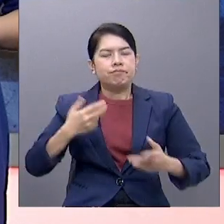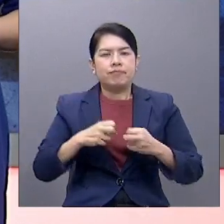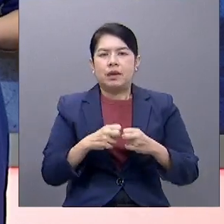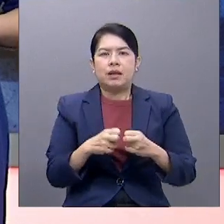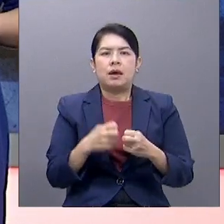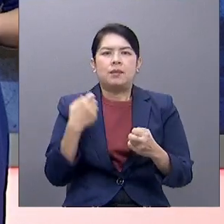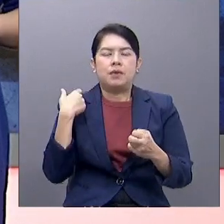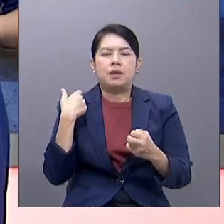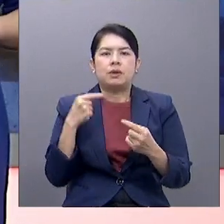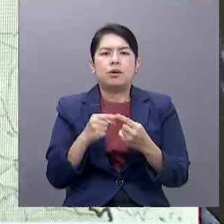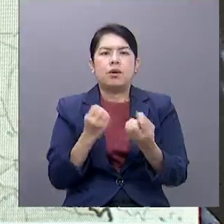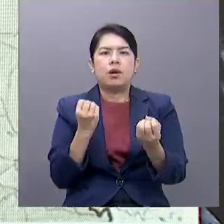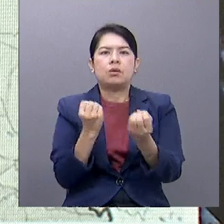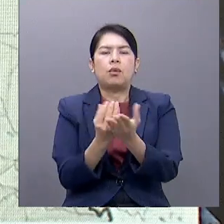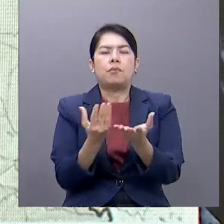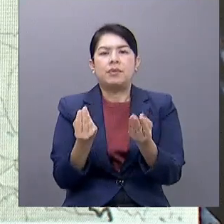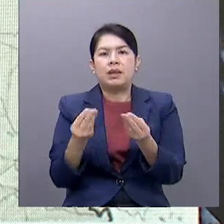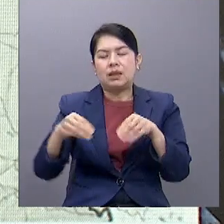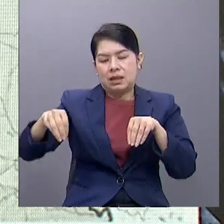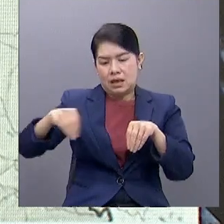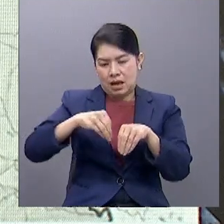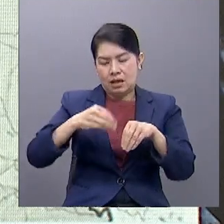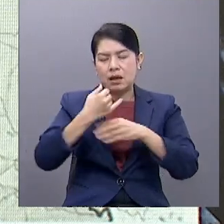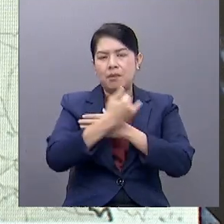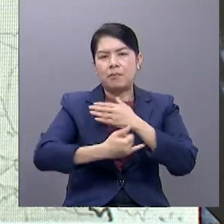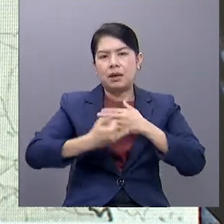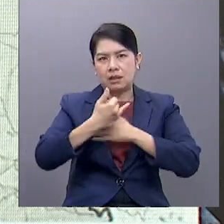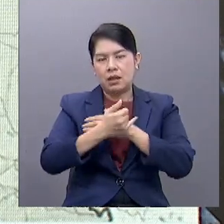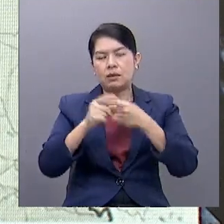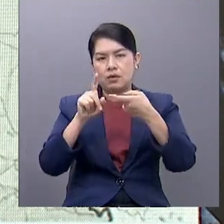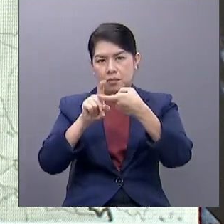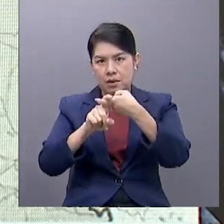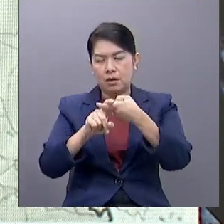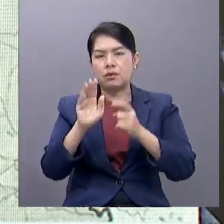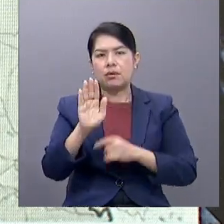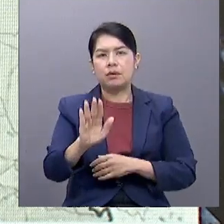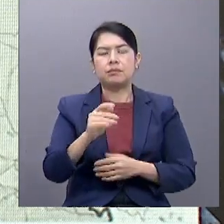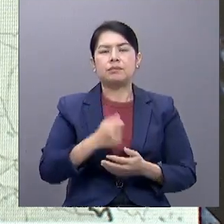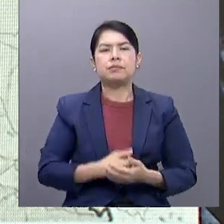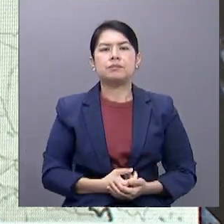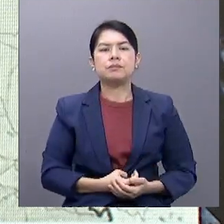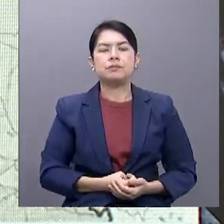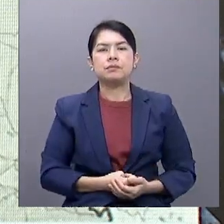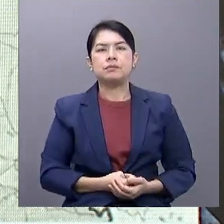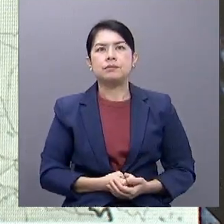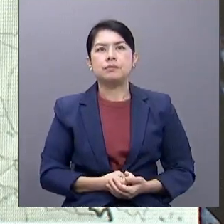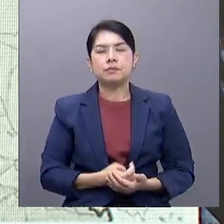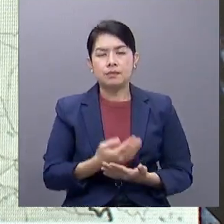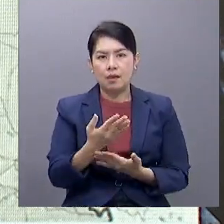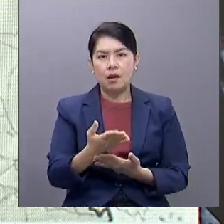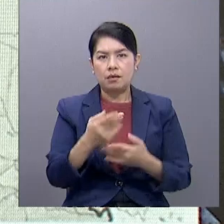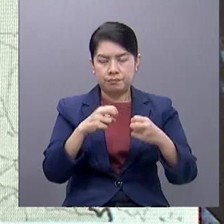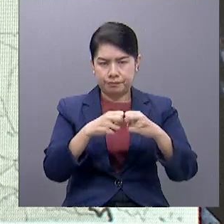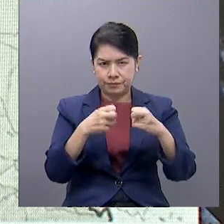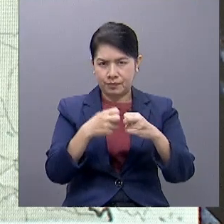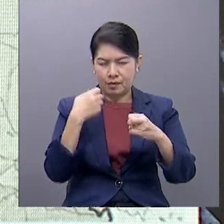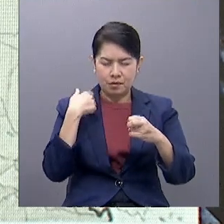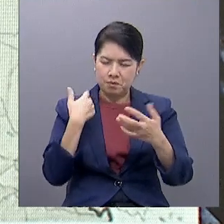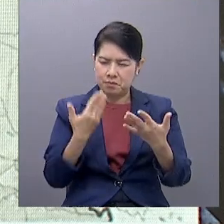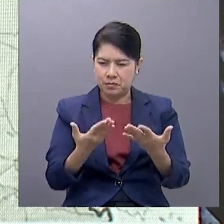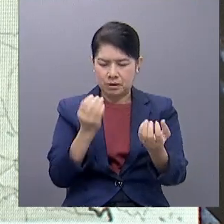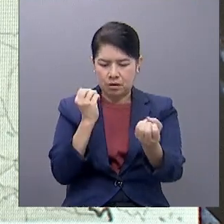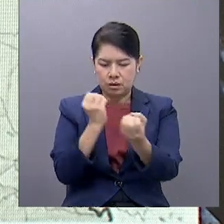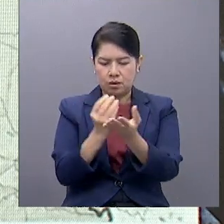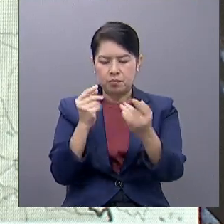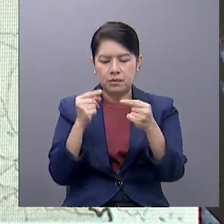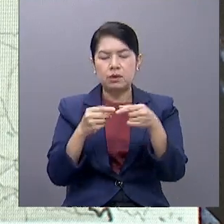ในเมืองคาคิฟซึ่งอยู่ติดกับชายแดนฝั่งตรงข้ามเมืองเบลโกรอดของรัสเซียและเมื่อสถานการณ์เริ่มไม่สู้ดีนะคะชา